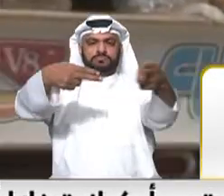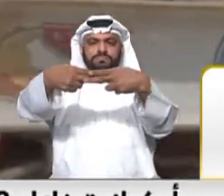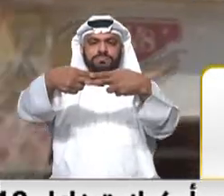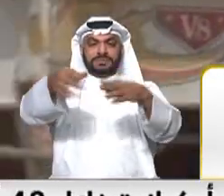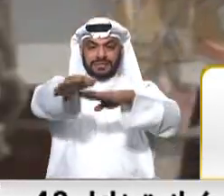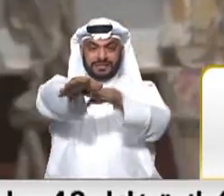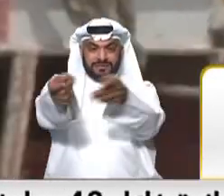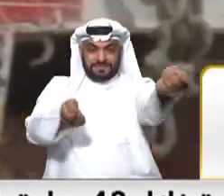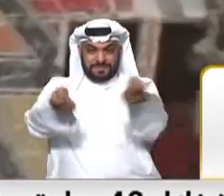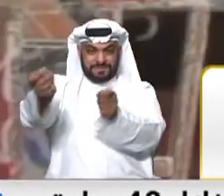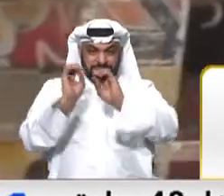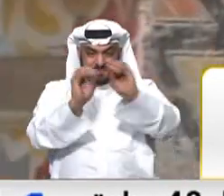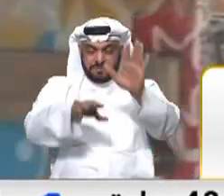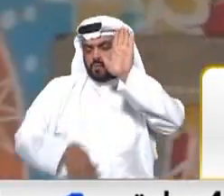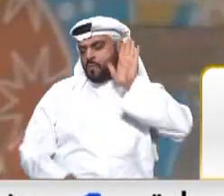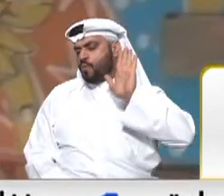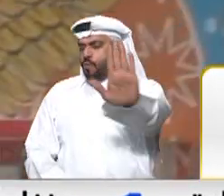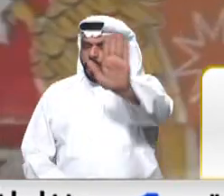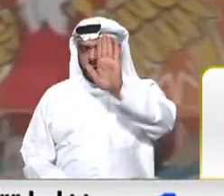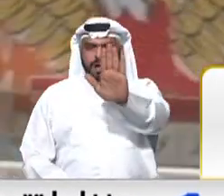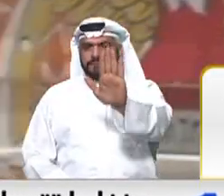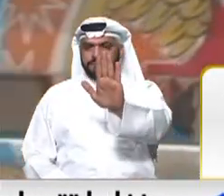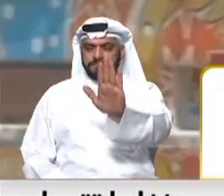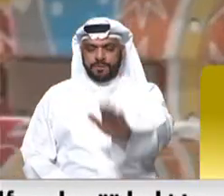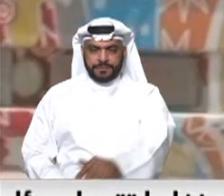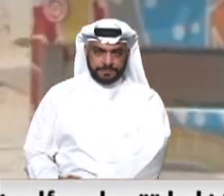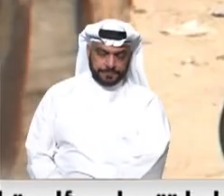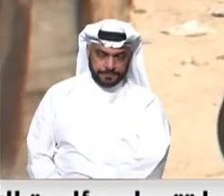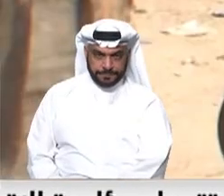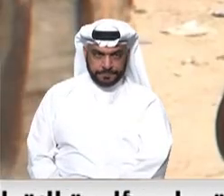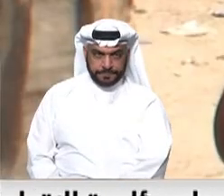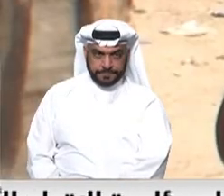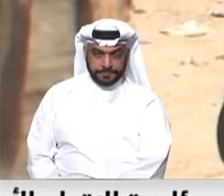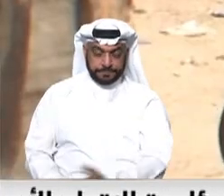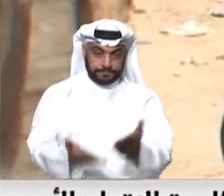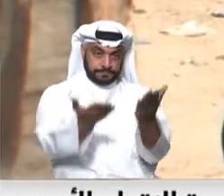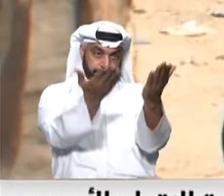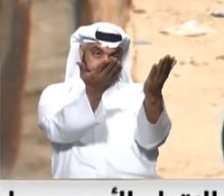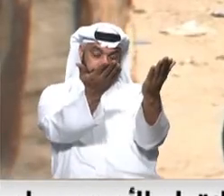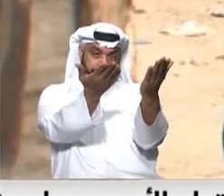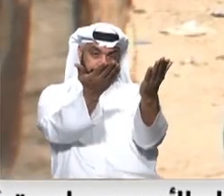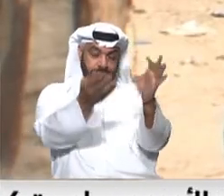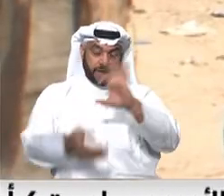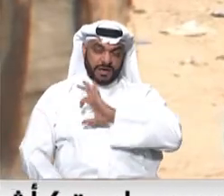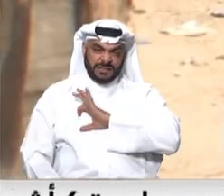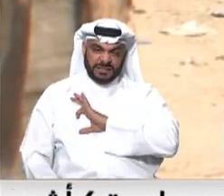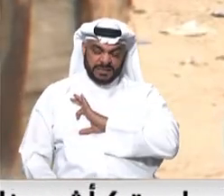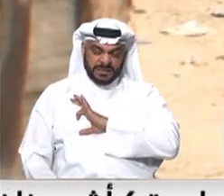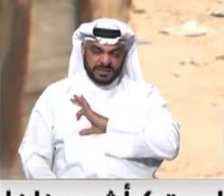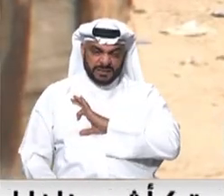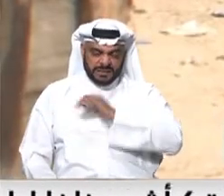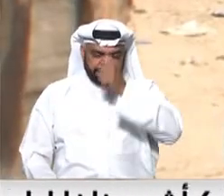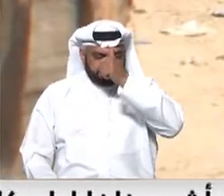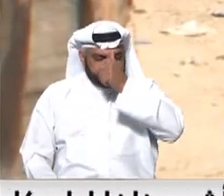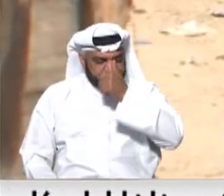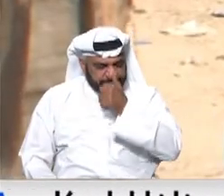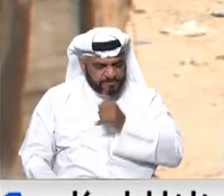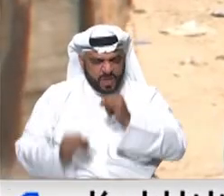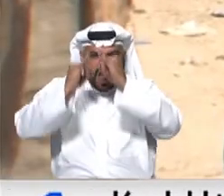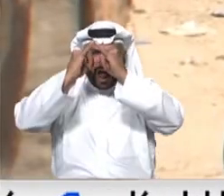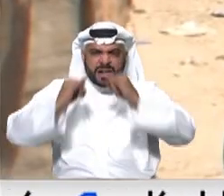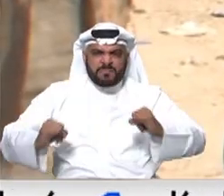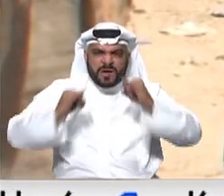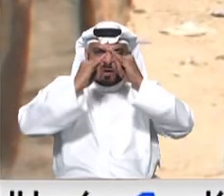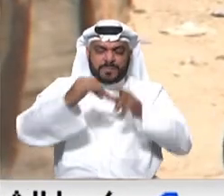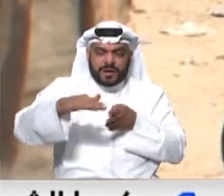سكانه تحت وقع صواريخ الاحتلال. ووسط ذلك تتواصل رحلة النزوح القسرية لآلاف